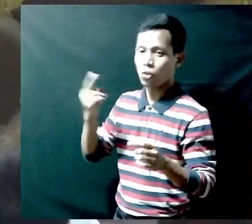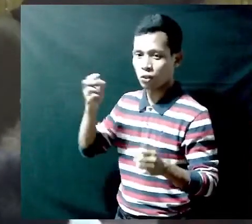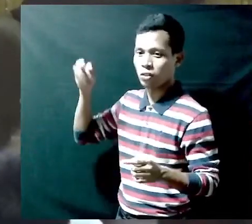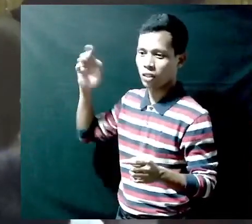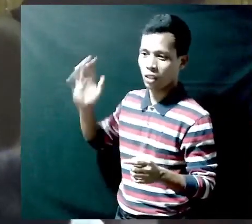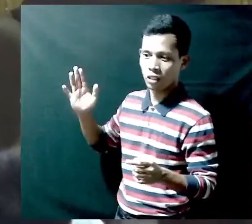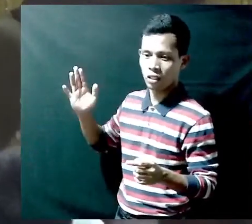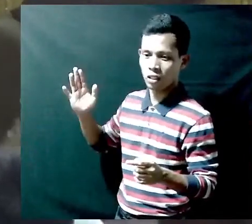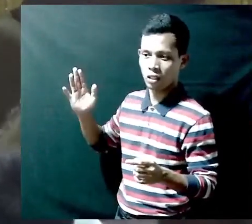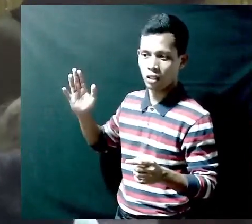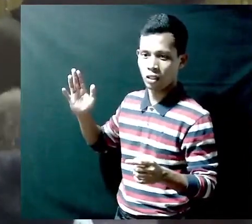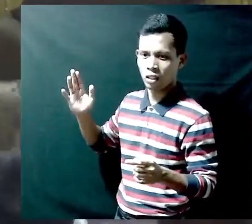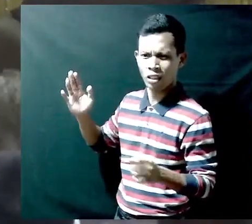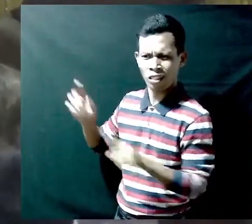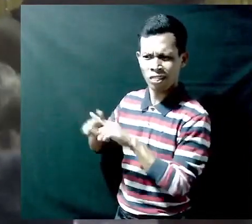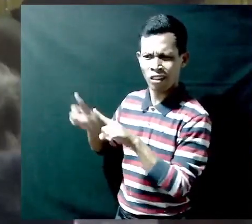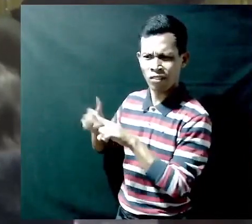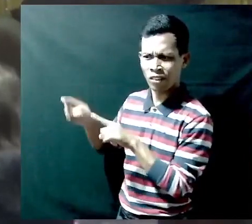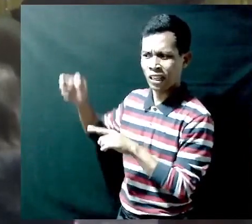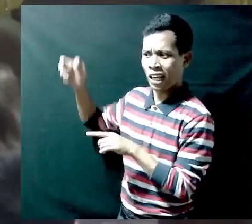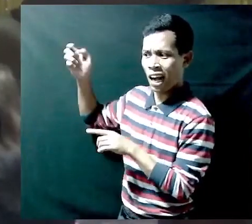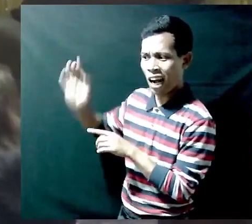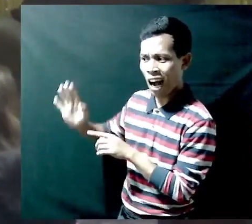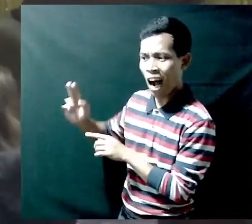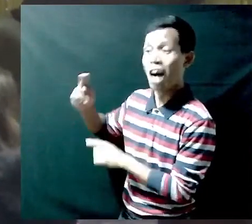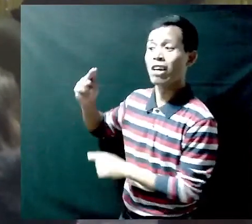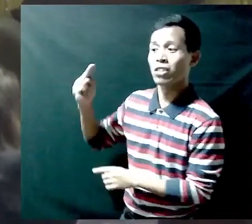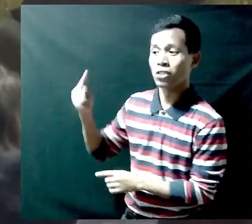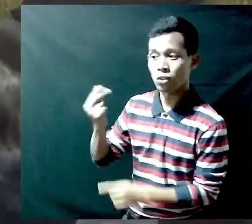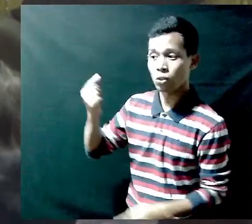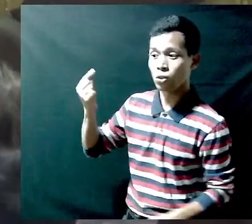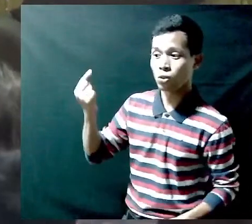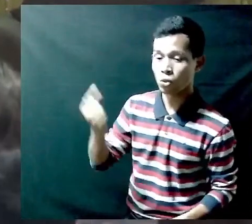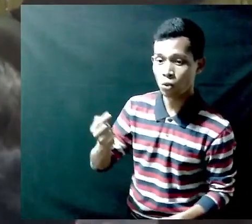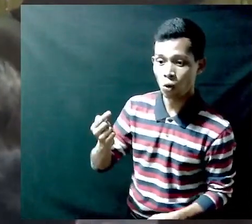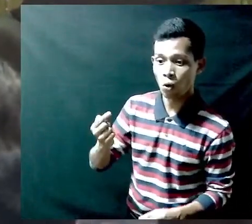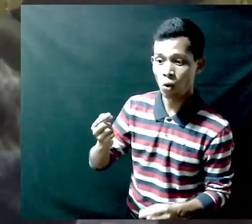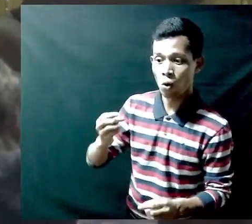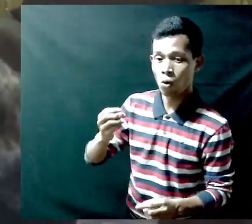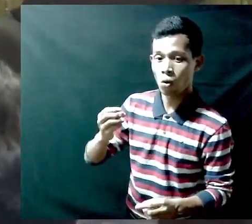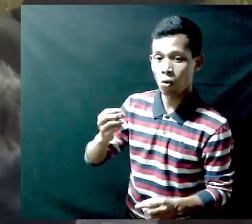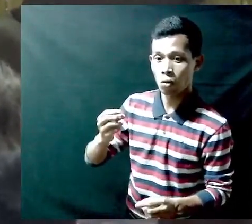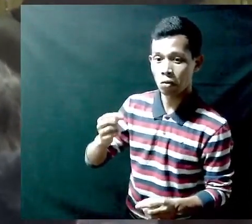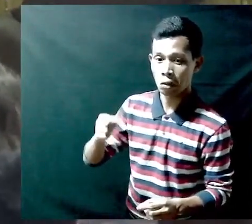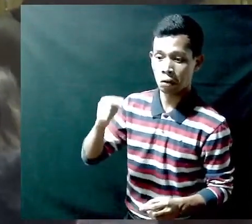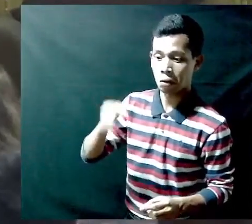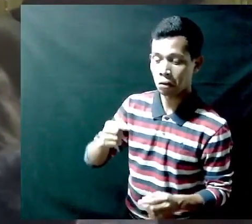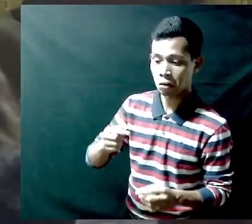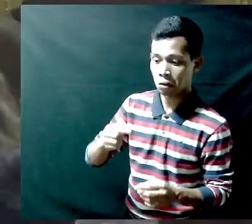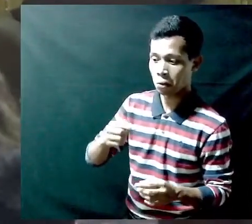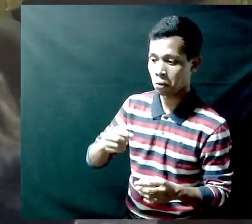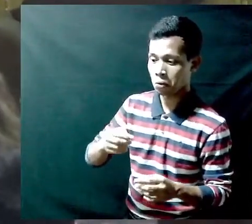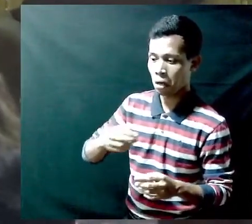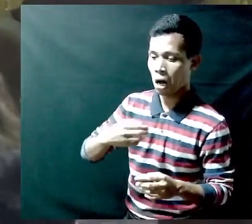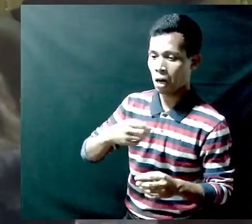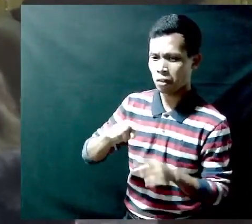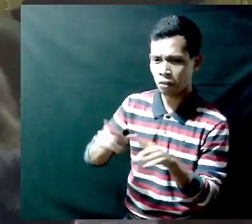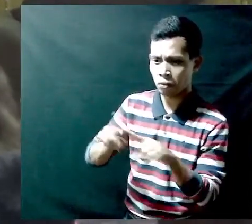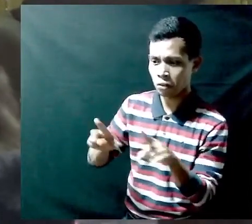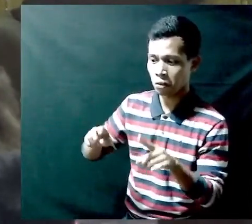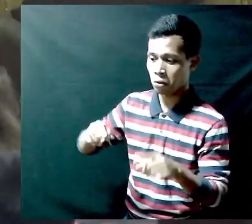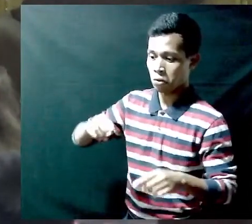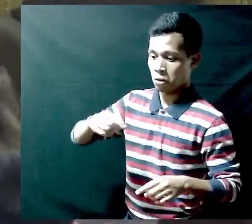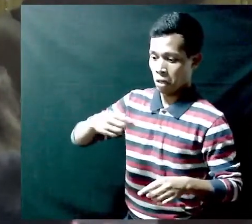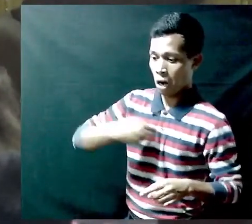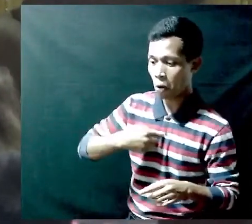Kasi iba yung ginagamit ka ni Lord sa ginagamit mo lang ang pangalan niya para sabihin lang na may ministry ako para kay